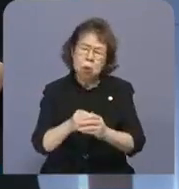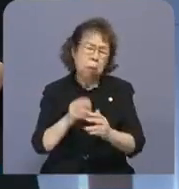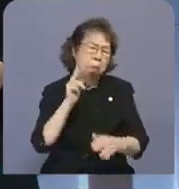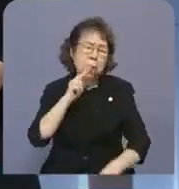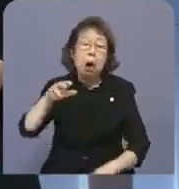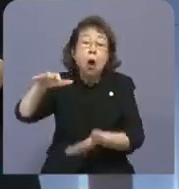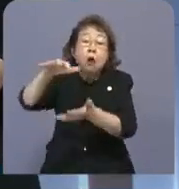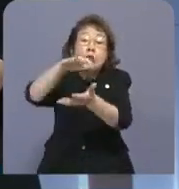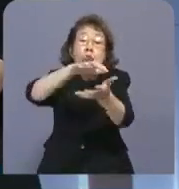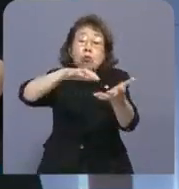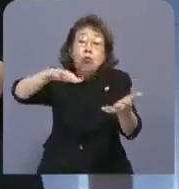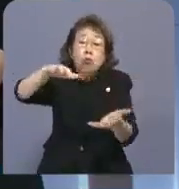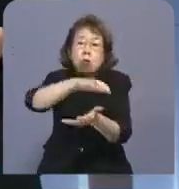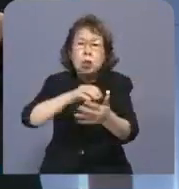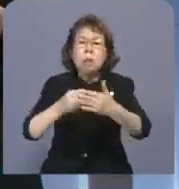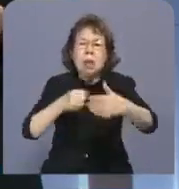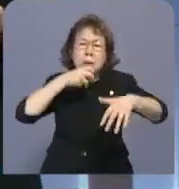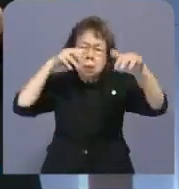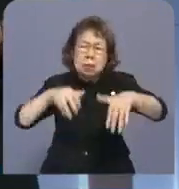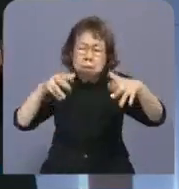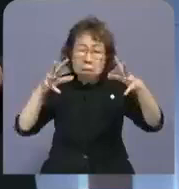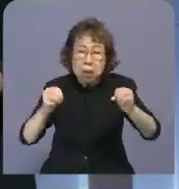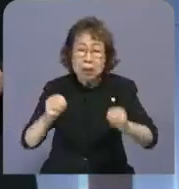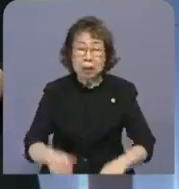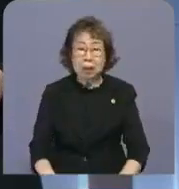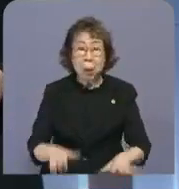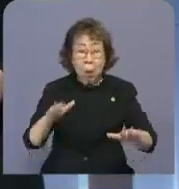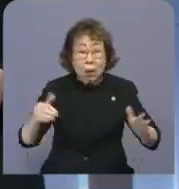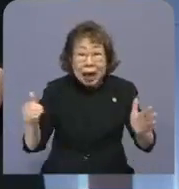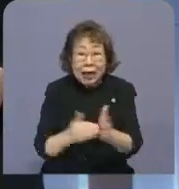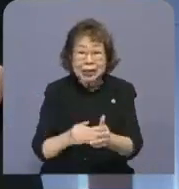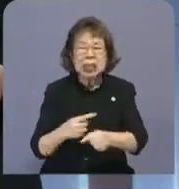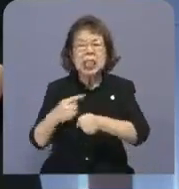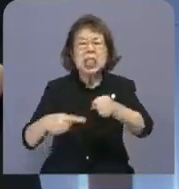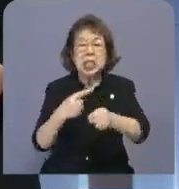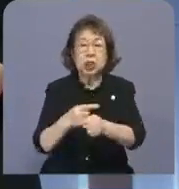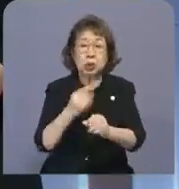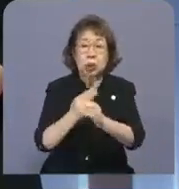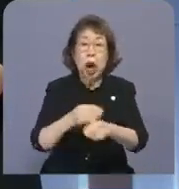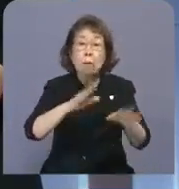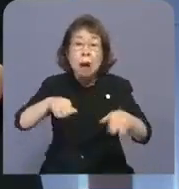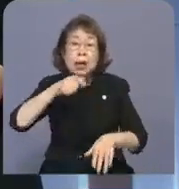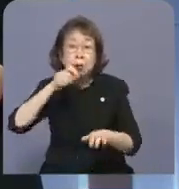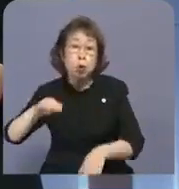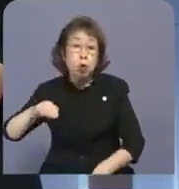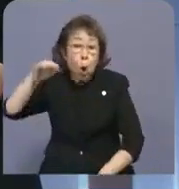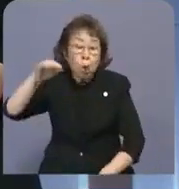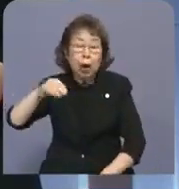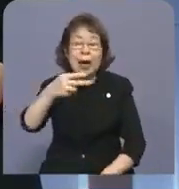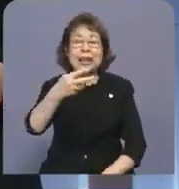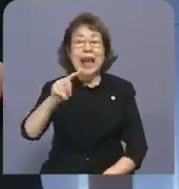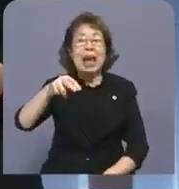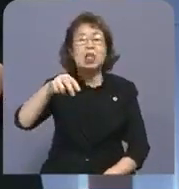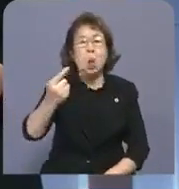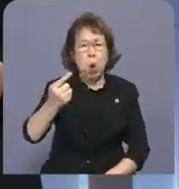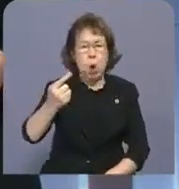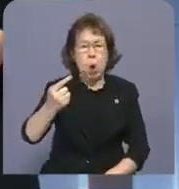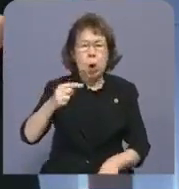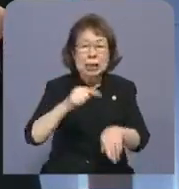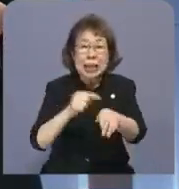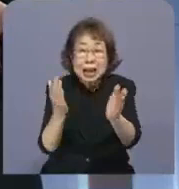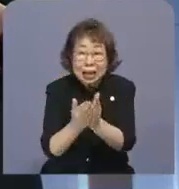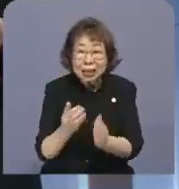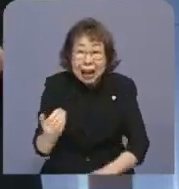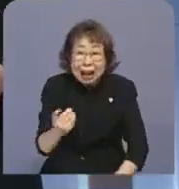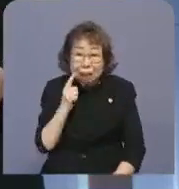발달된 b 구름의 영향으로 내리고 있는 건데요 오늘 가지가 1년중 바닷물의 수위가 가장 높은 대조 긴 데다 앞서 앵커가